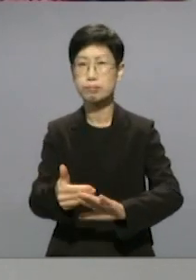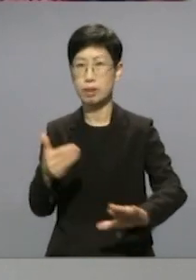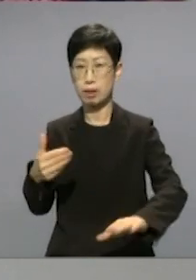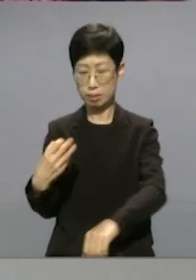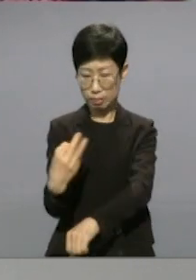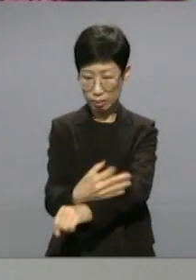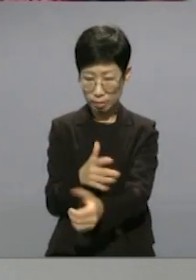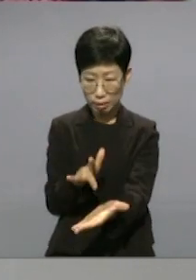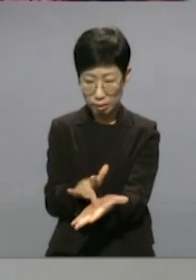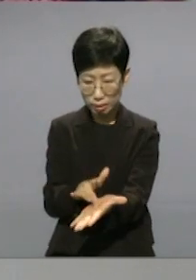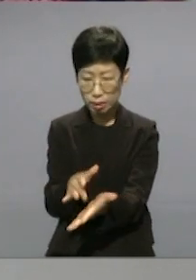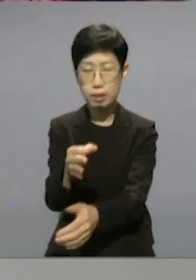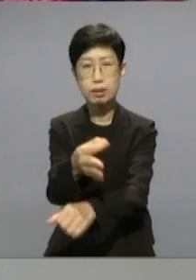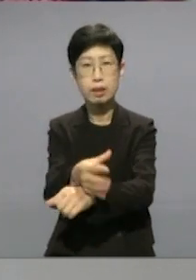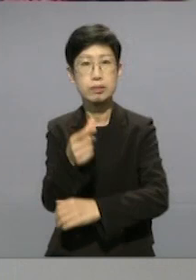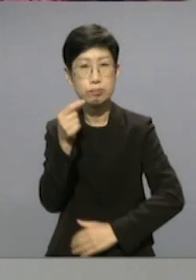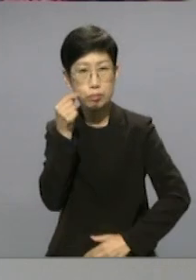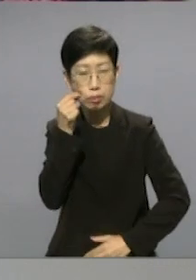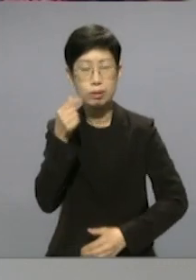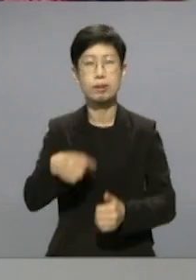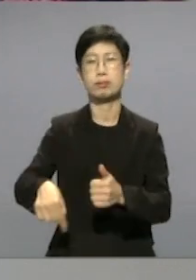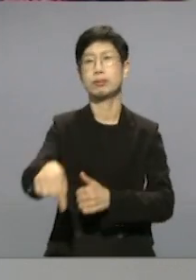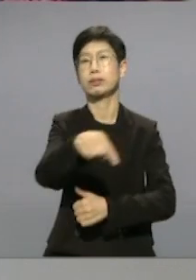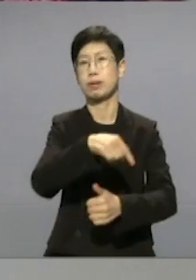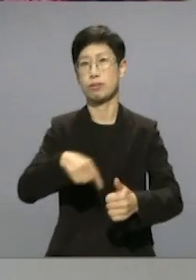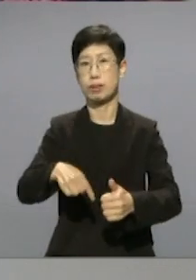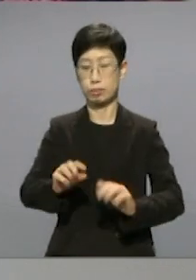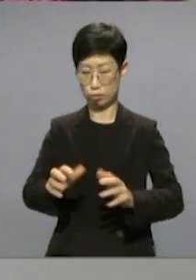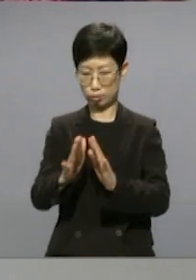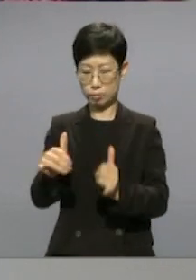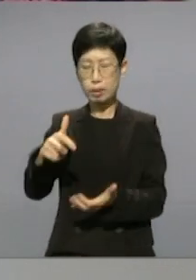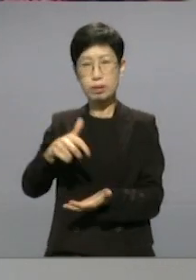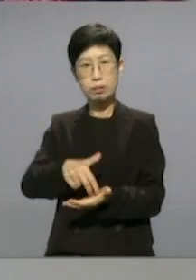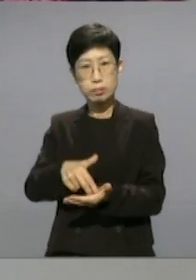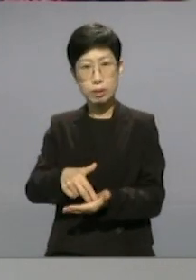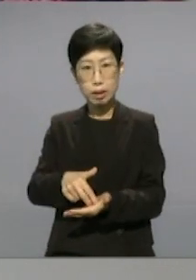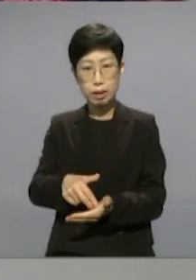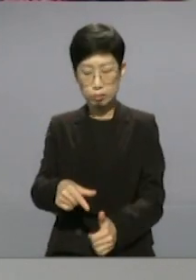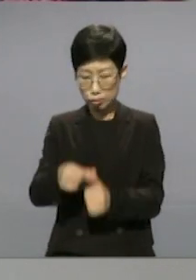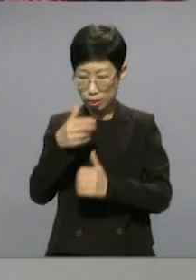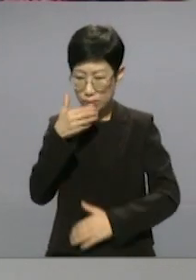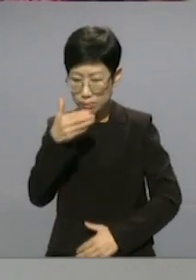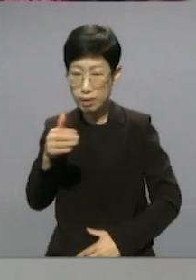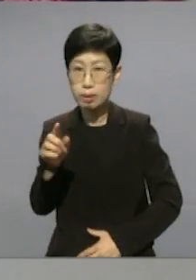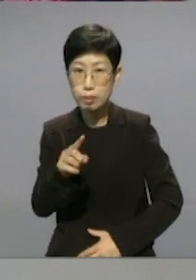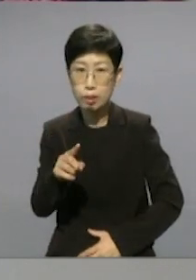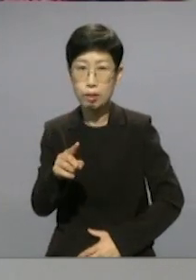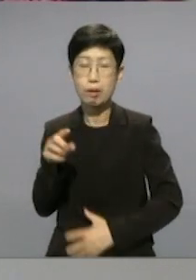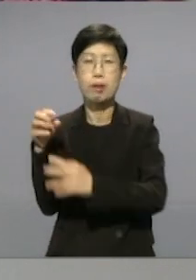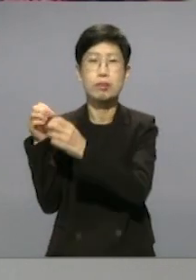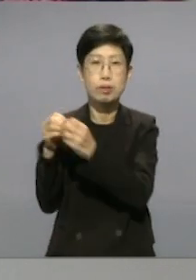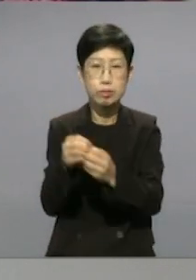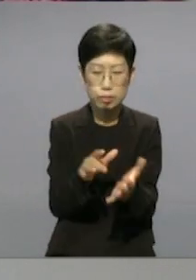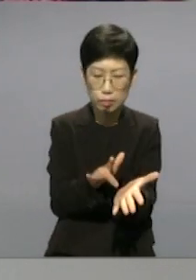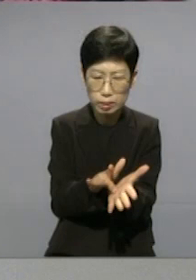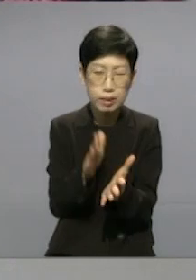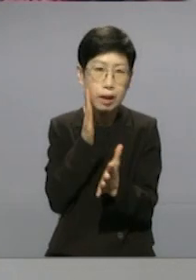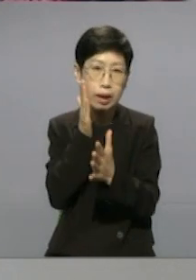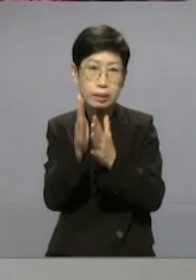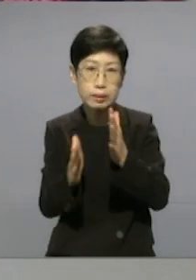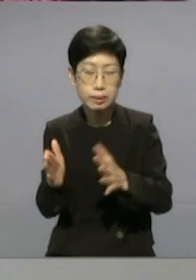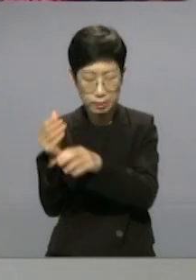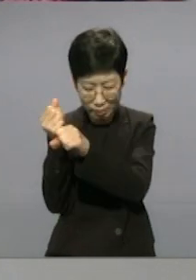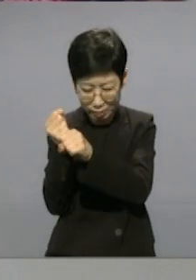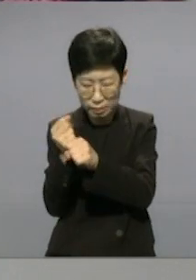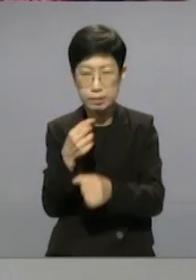간단한 약조차 살 수 없을 지경이 됐다는데요 국민들은 그나마 구할 수 있는 전통 약제에 의지하고 있습니다